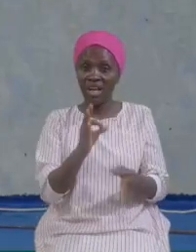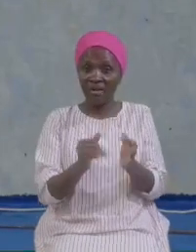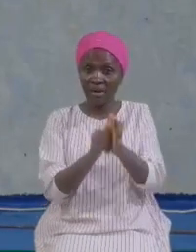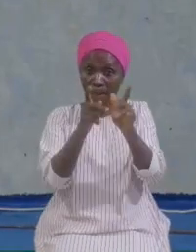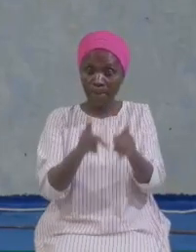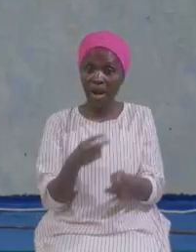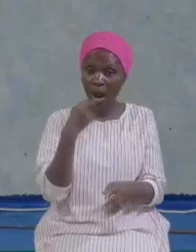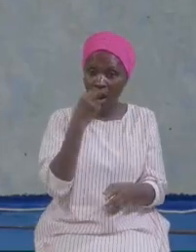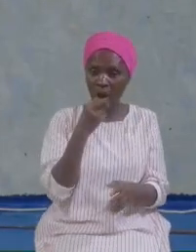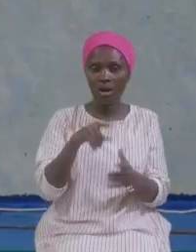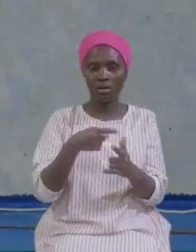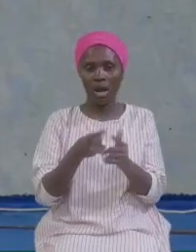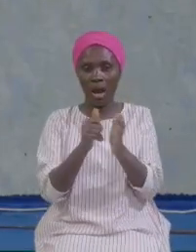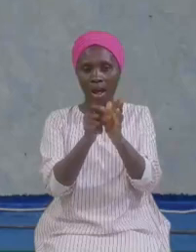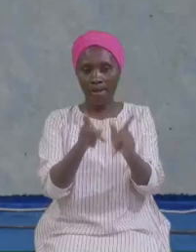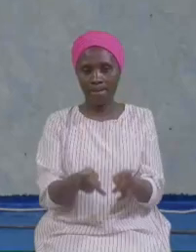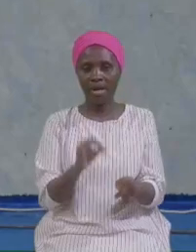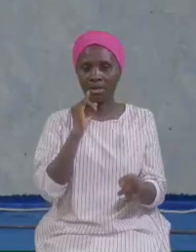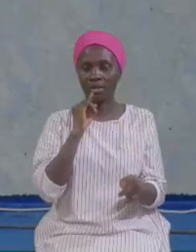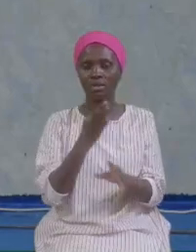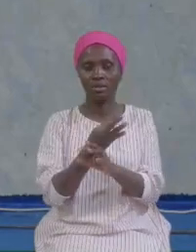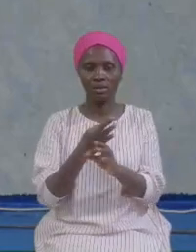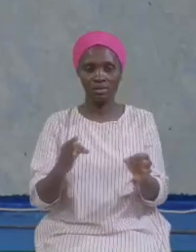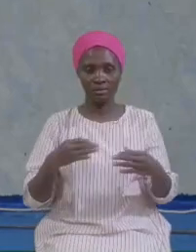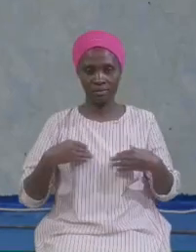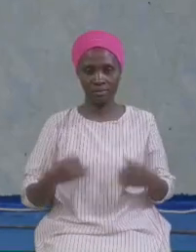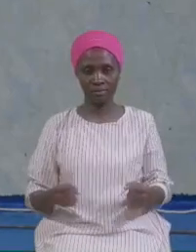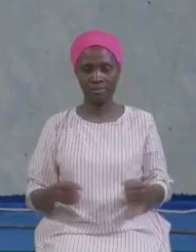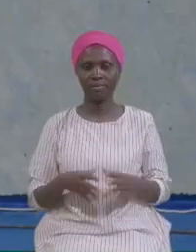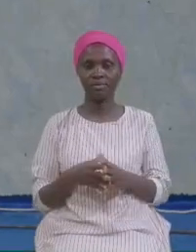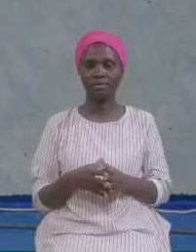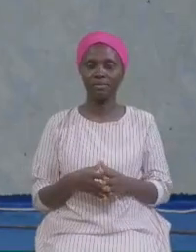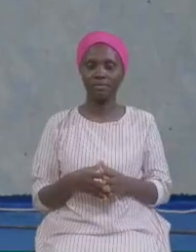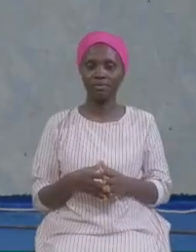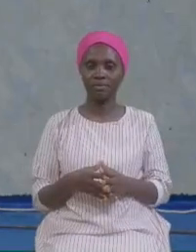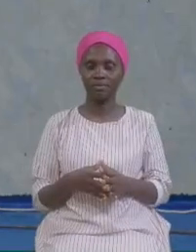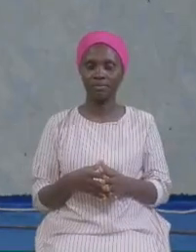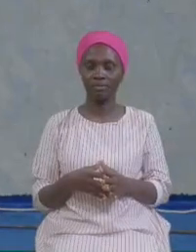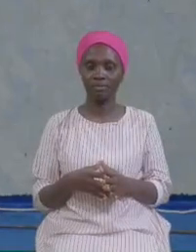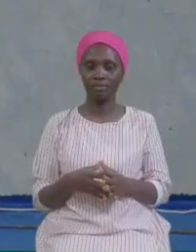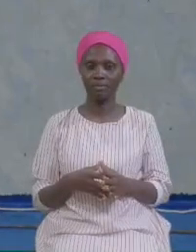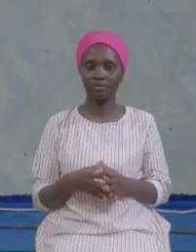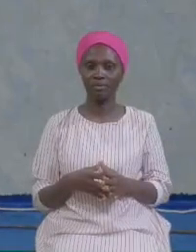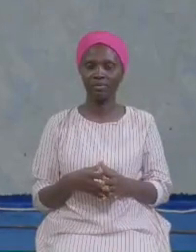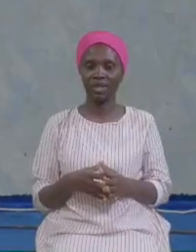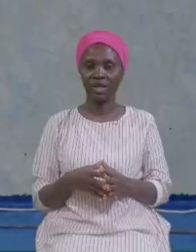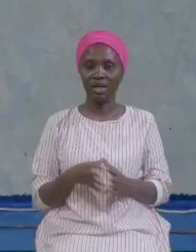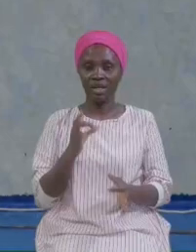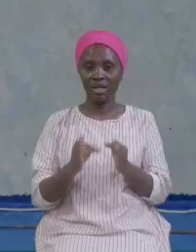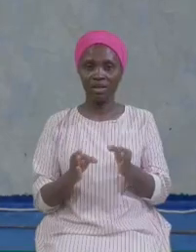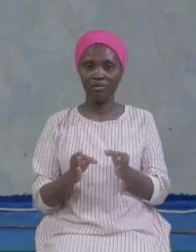soyons prêts et proches de ceux-là qui sont malades, pour qu'après la prière de l'homme de